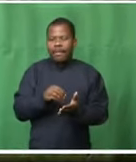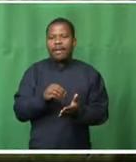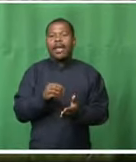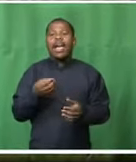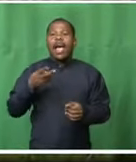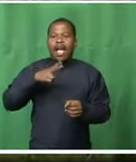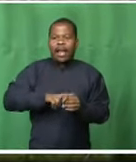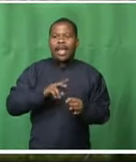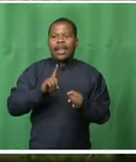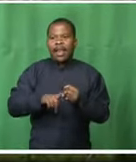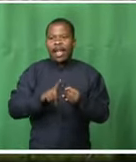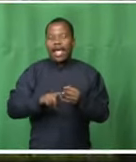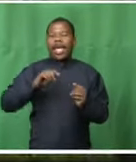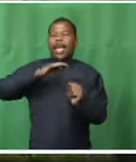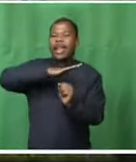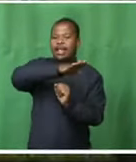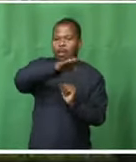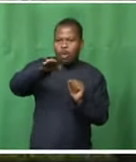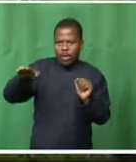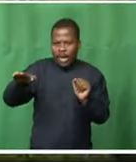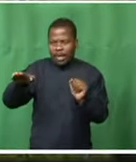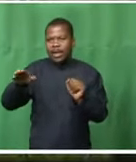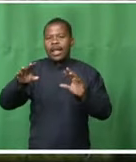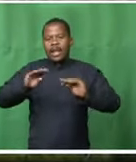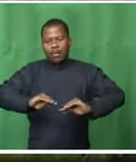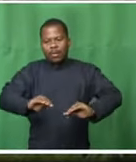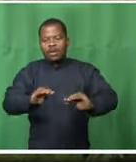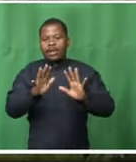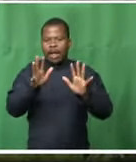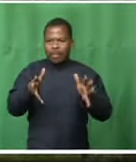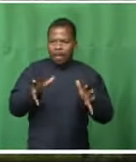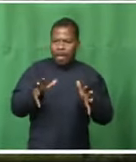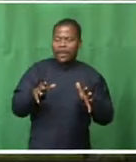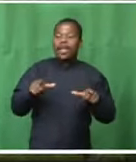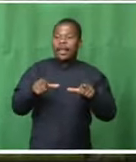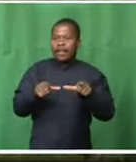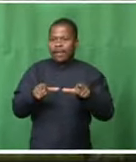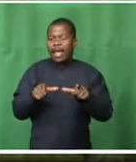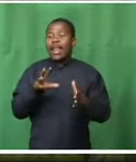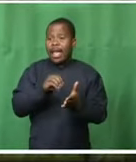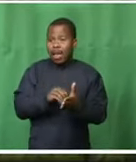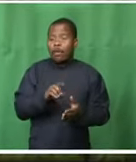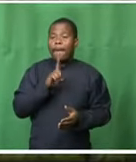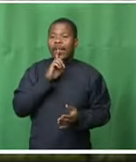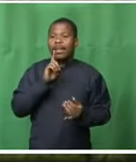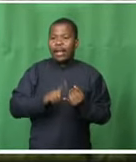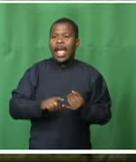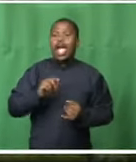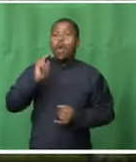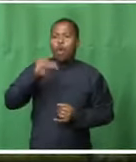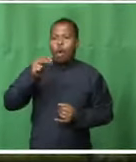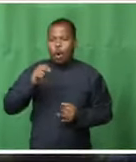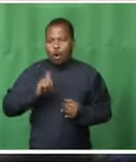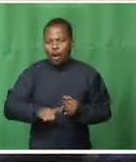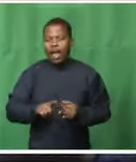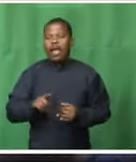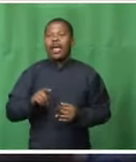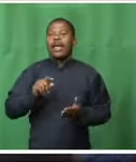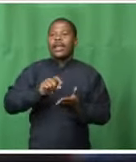license sibonile elibonjeni bakwenda kuseleka hoho